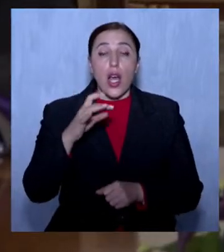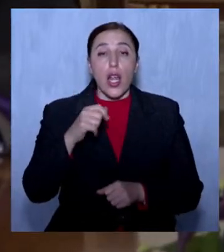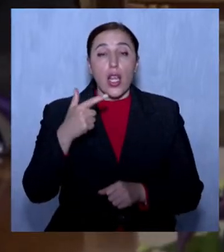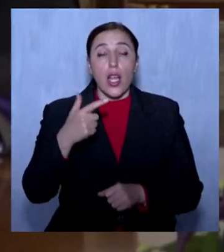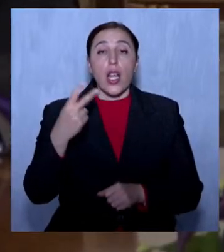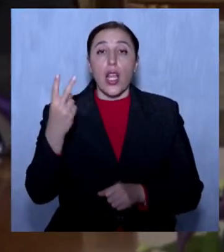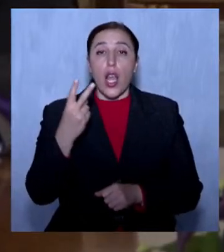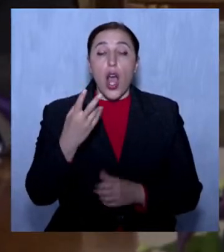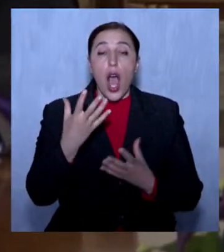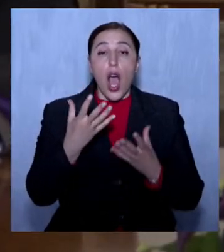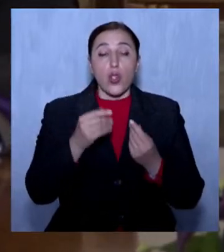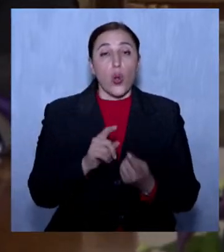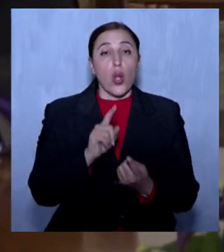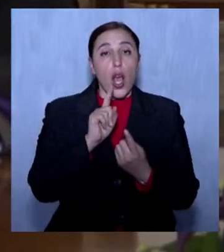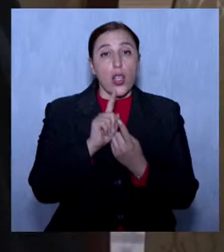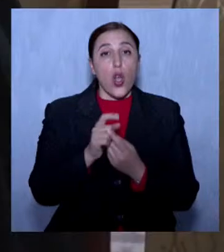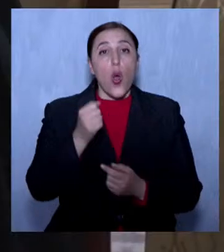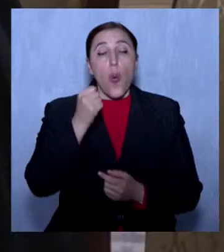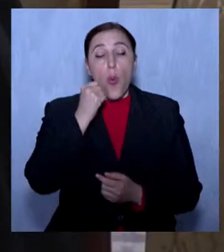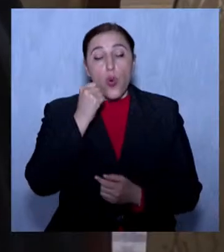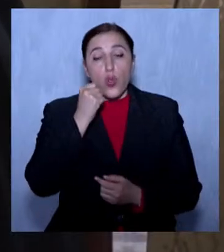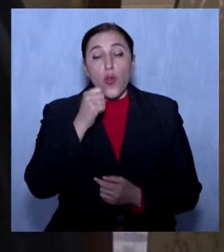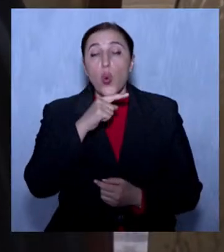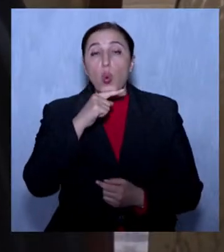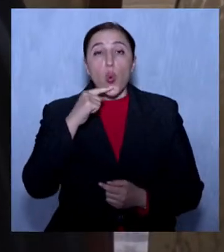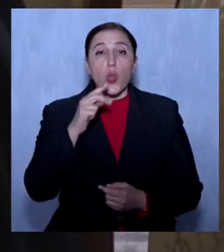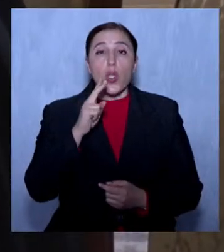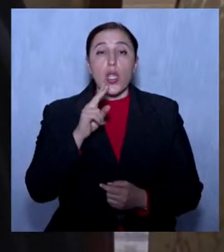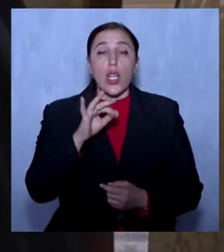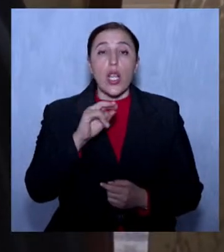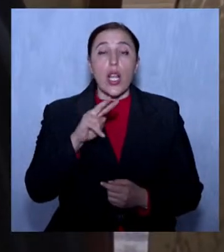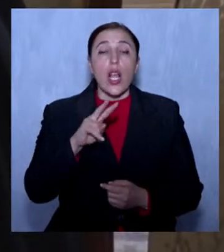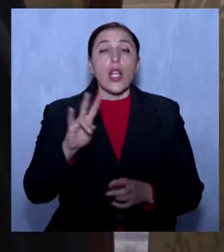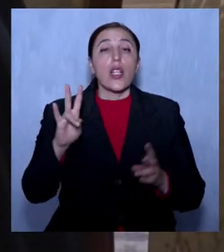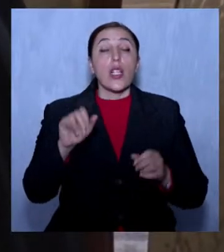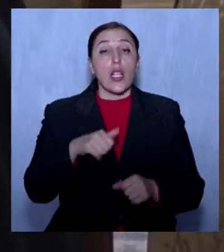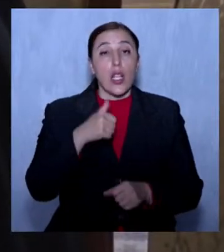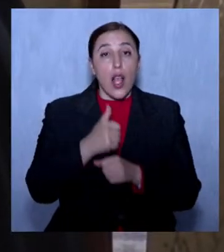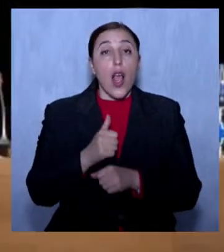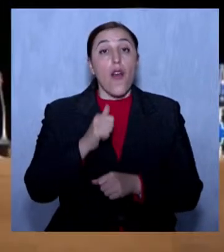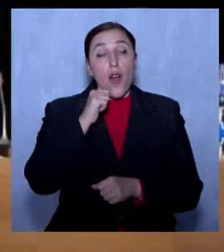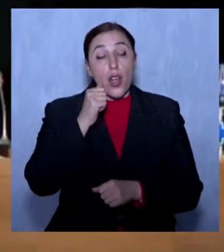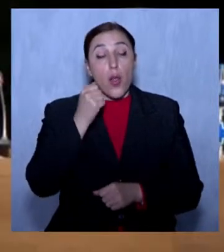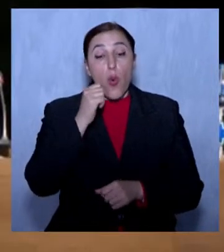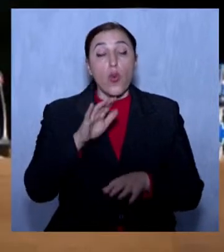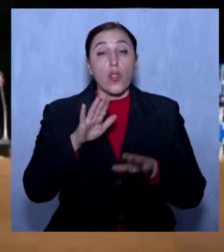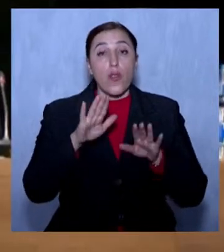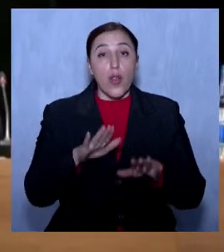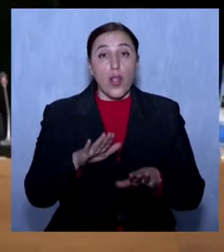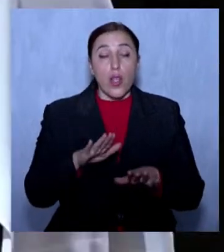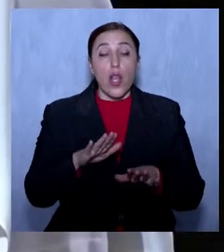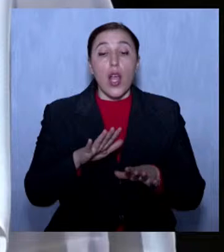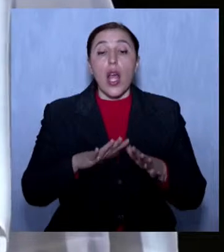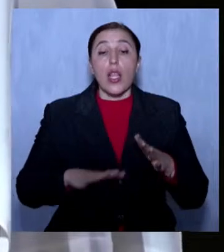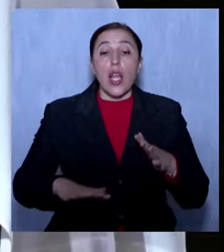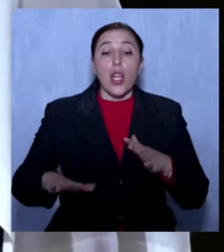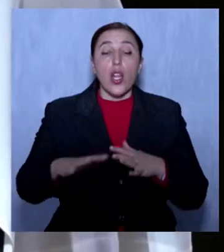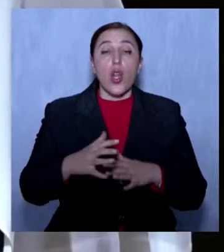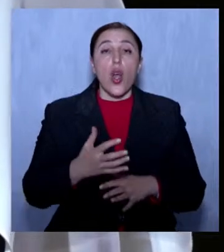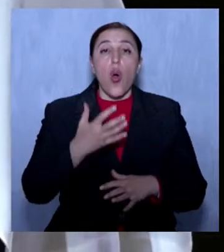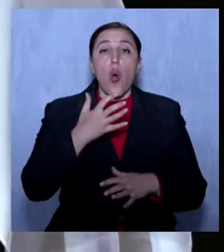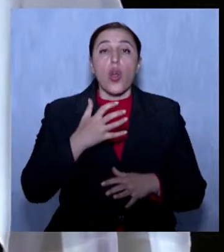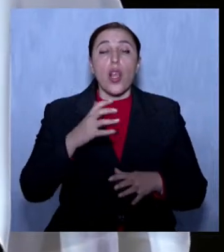ով այսօր հանդիպում է Մոսկվայի և համայն Ռուսիայի Կիրիլ Պատրիարքի հետ, իսկ վաղն էլ Մոսկվայում կկայանա տարածաշրջանի